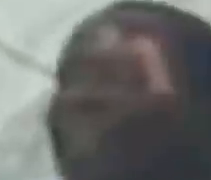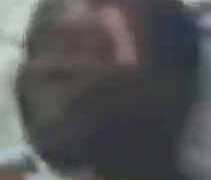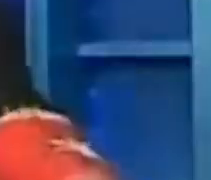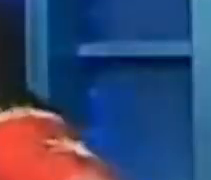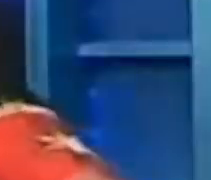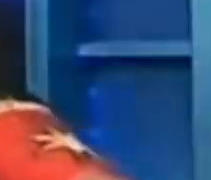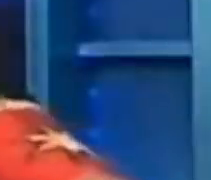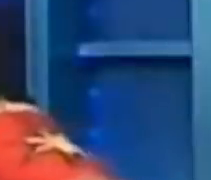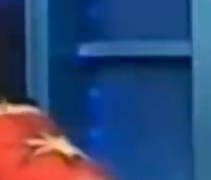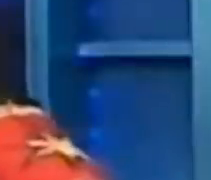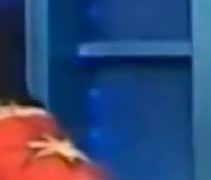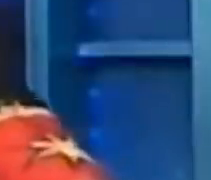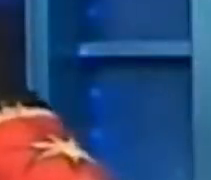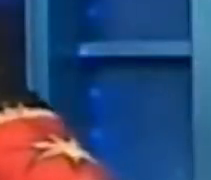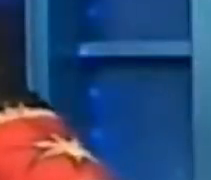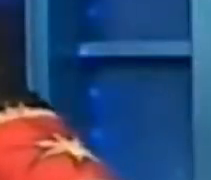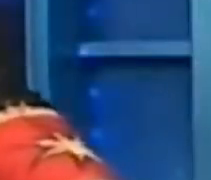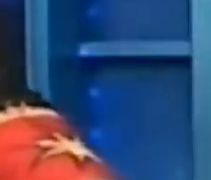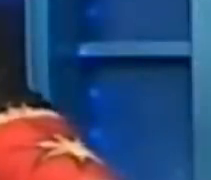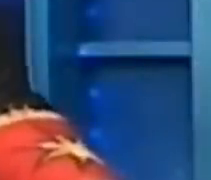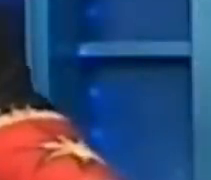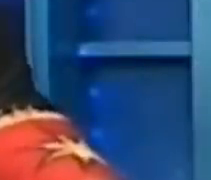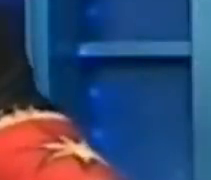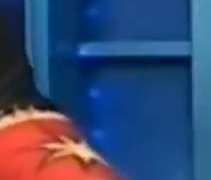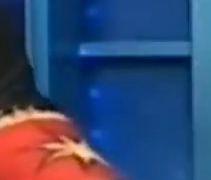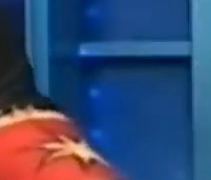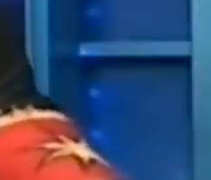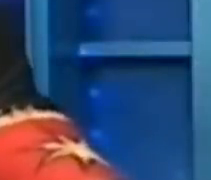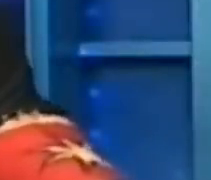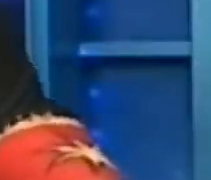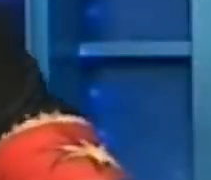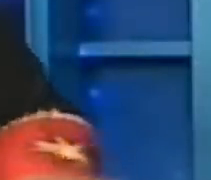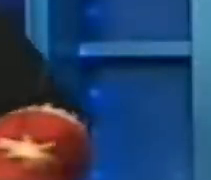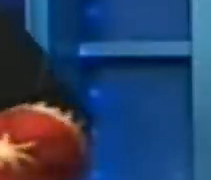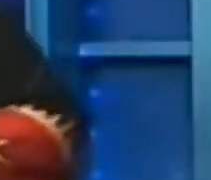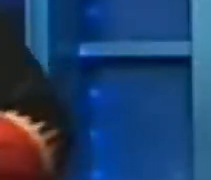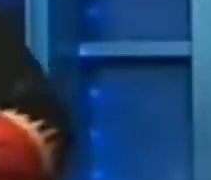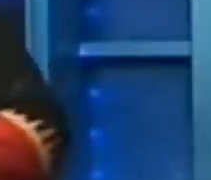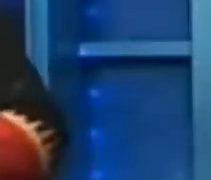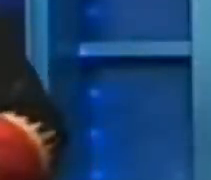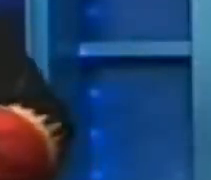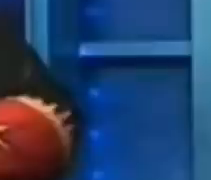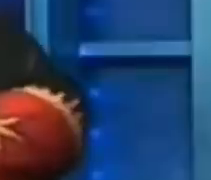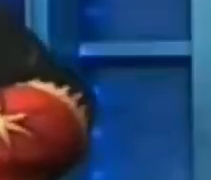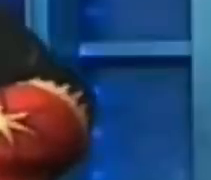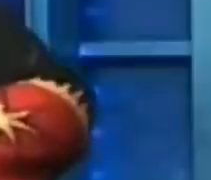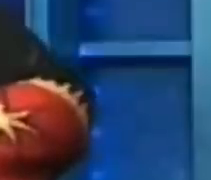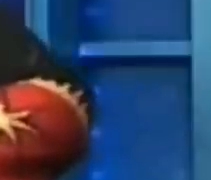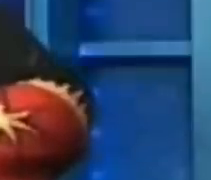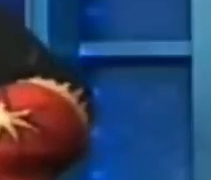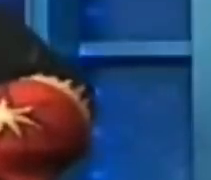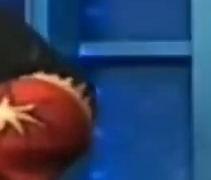Mzee Mangula aliugua ghafla jana na kisha kukimbizwa hospitali hiyo ya Muhimbili kwa matibabu.